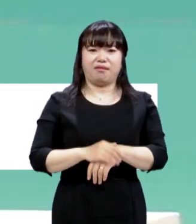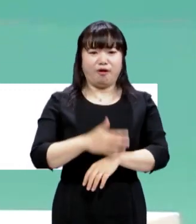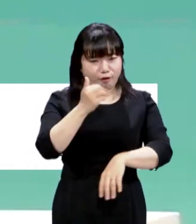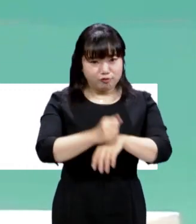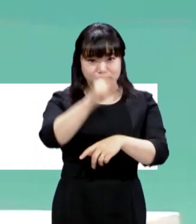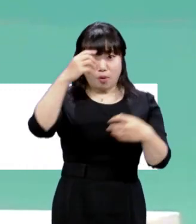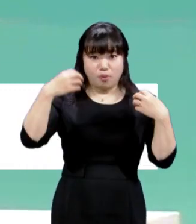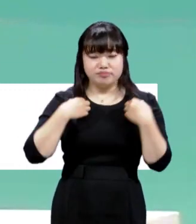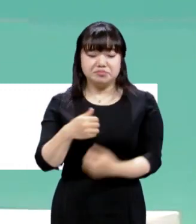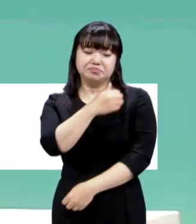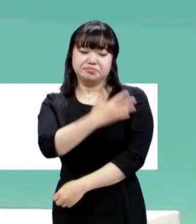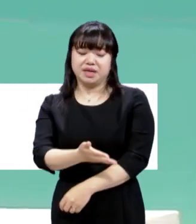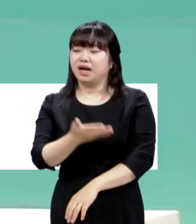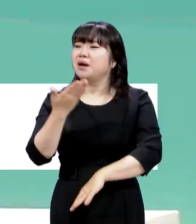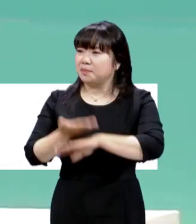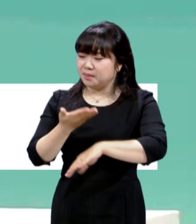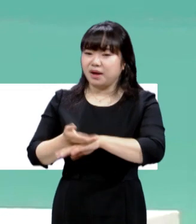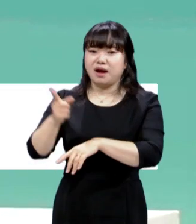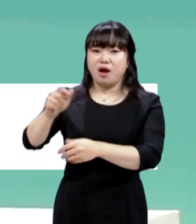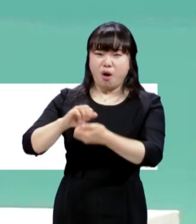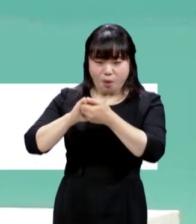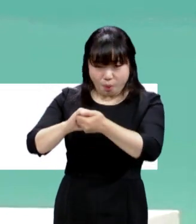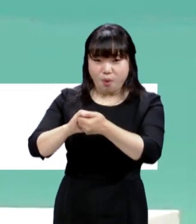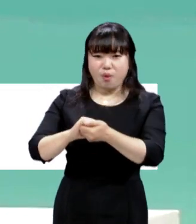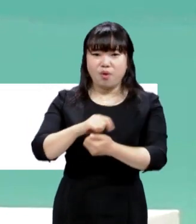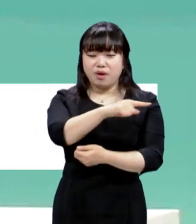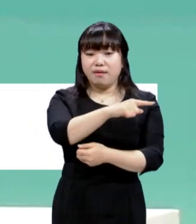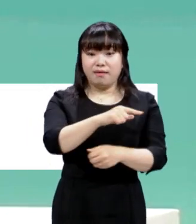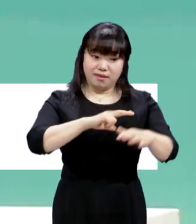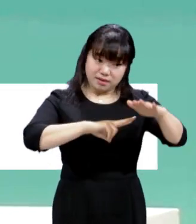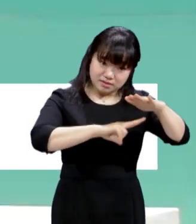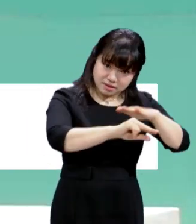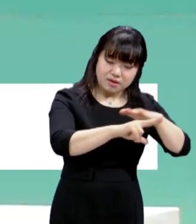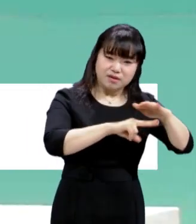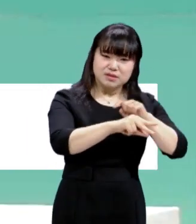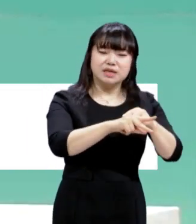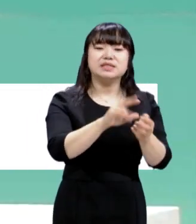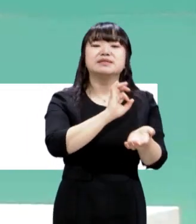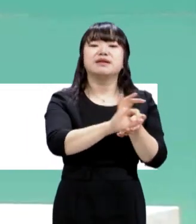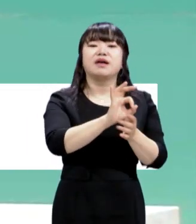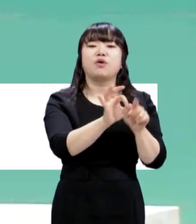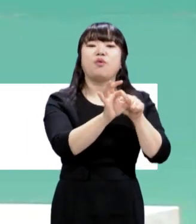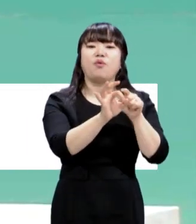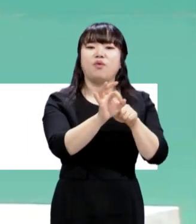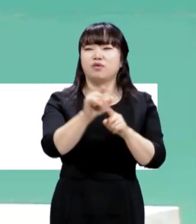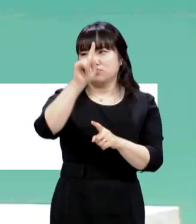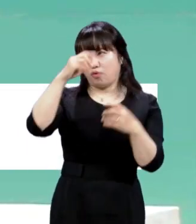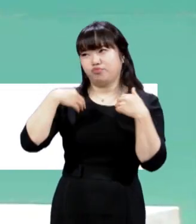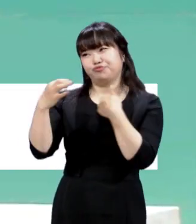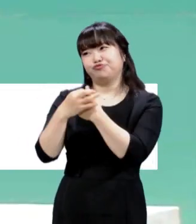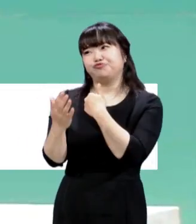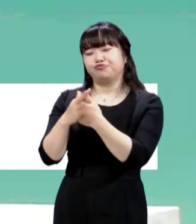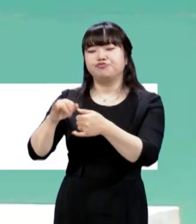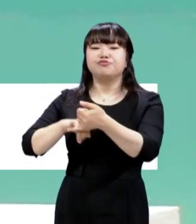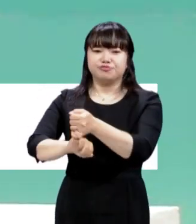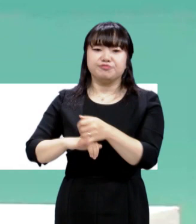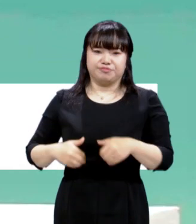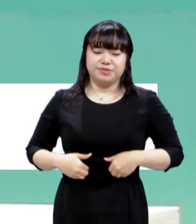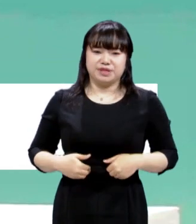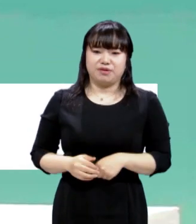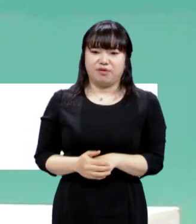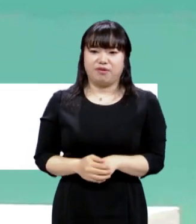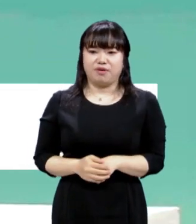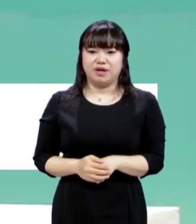에서 이제는 2위인 사무의 대해서 이인상 후에 들어가는 이 비용을 이제 지원을 해줘야 될 때가 됐다